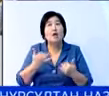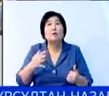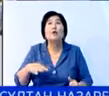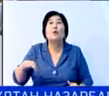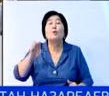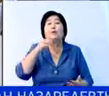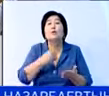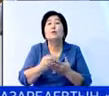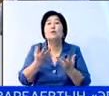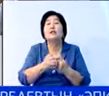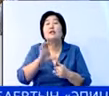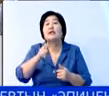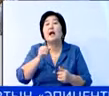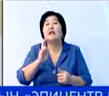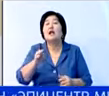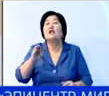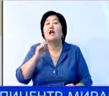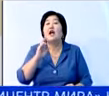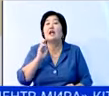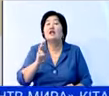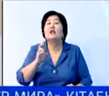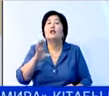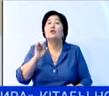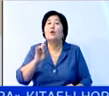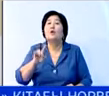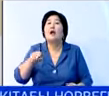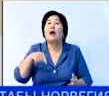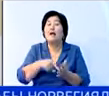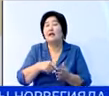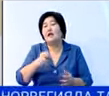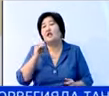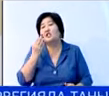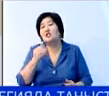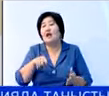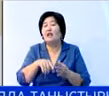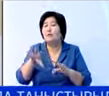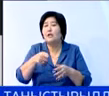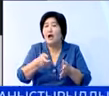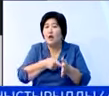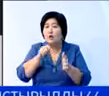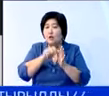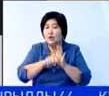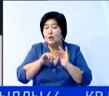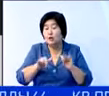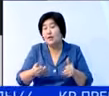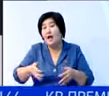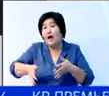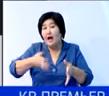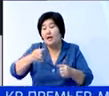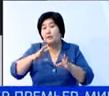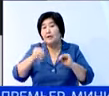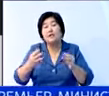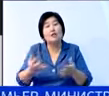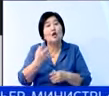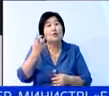облыстық бюджет есебінен Сығанақ, Жанкент, Сортөбе, Қышқала, Бәбіш, Мола қалашықтарына археологиялық зерттеулер жүргізілді. Қазба нәтижесінде